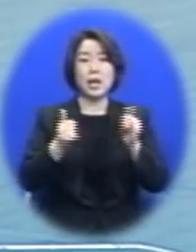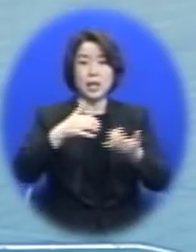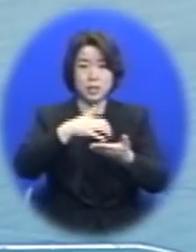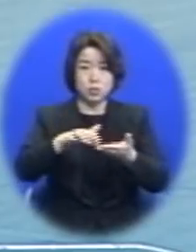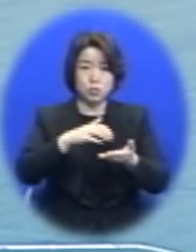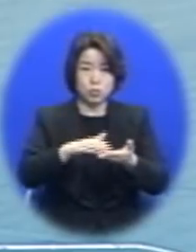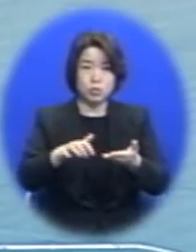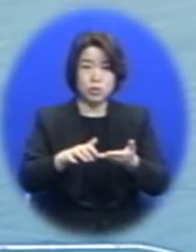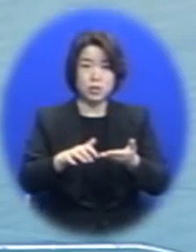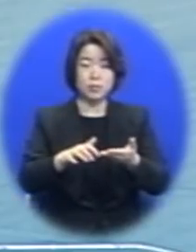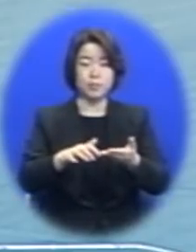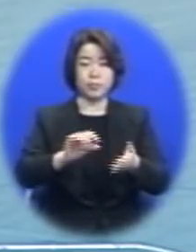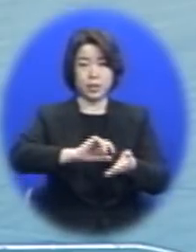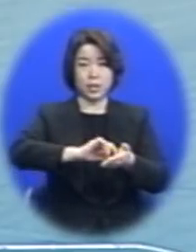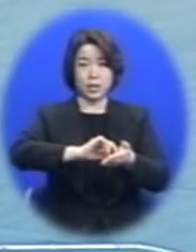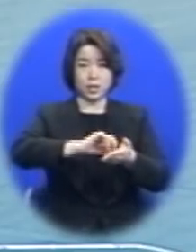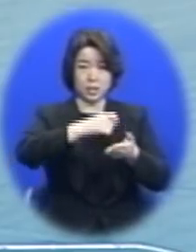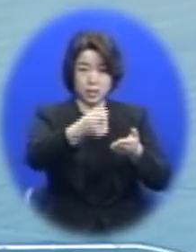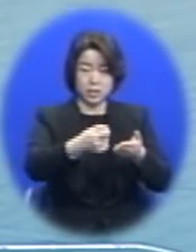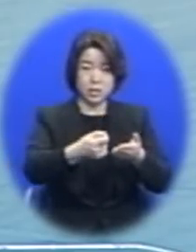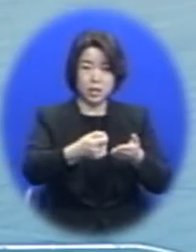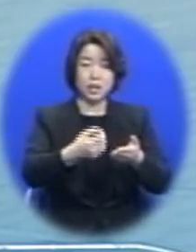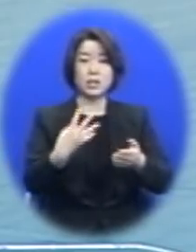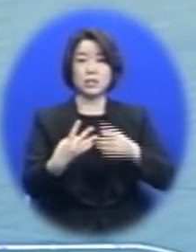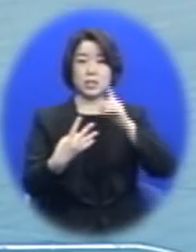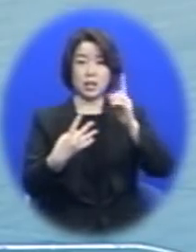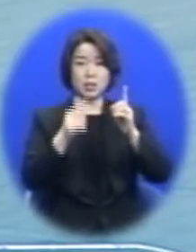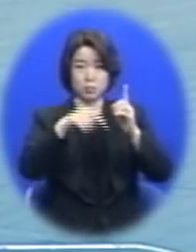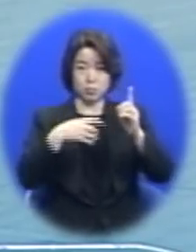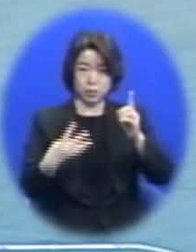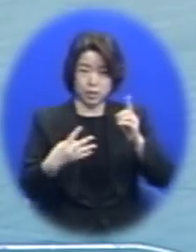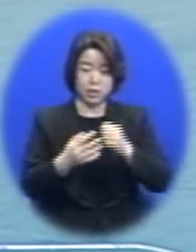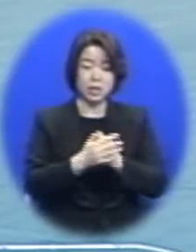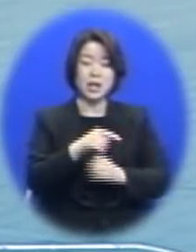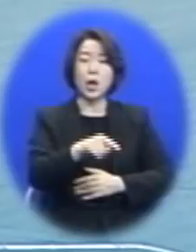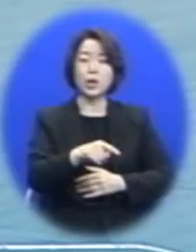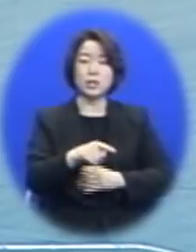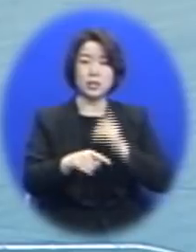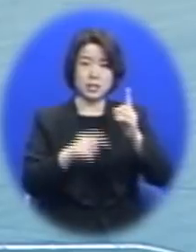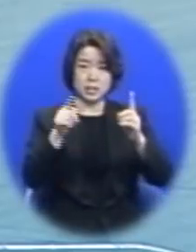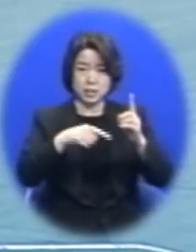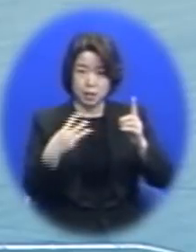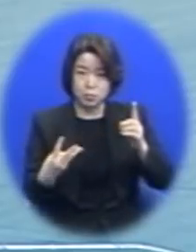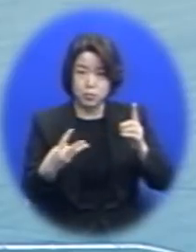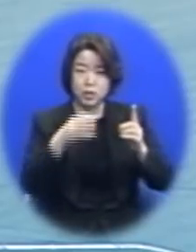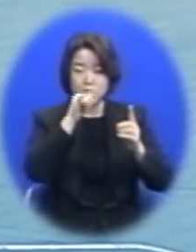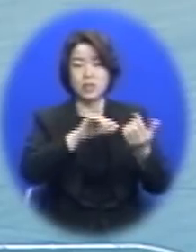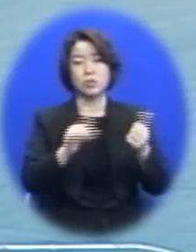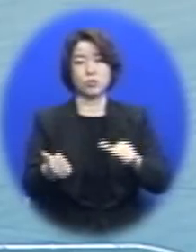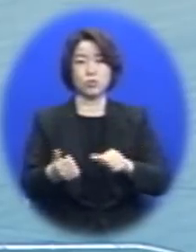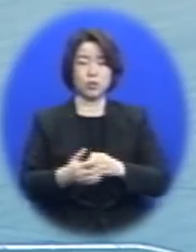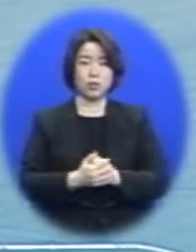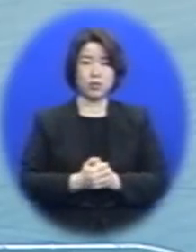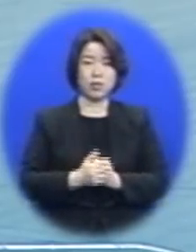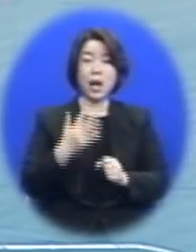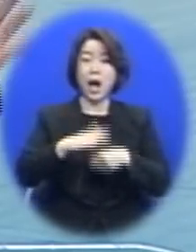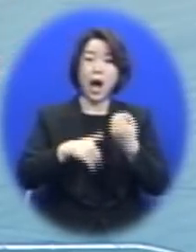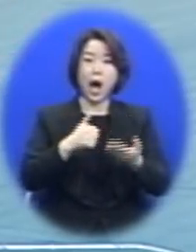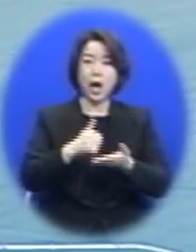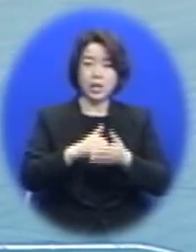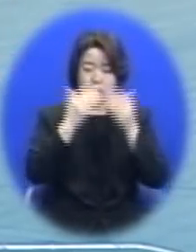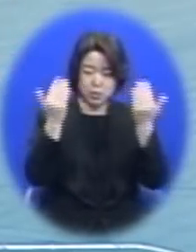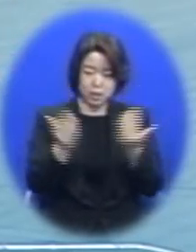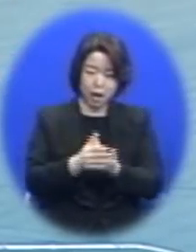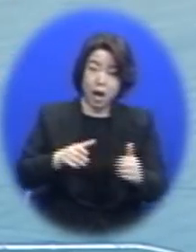2 인의 재앙 때는 4분의 1이 죽고 여기서는 3분의 1이 죽습니다 하나님이 진짜 다